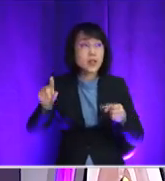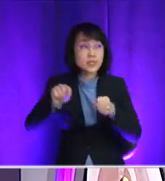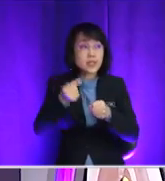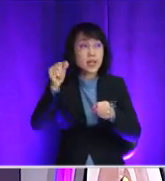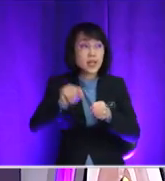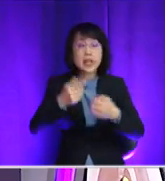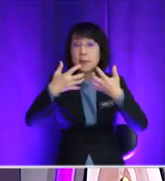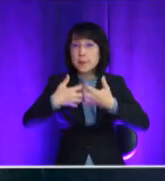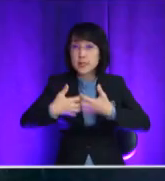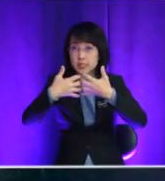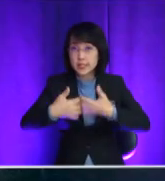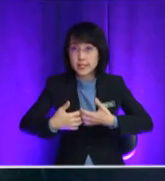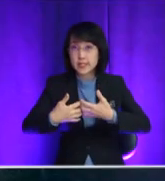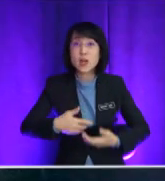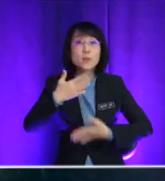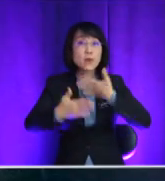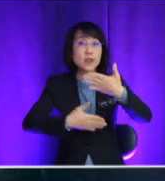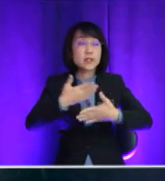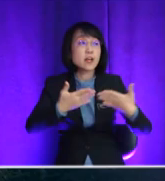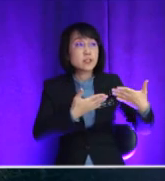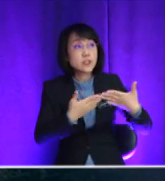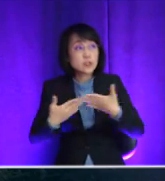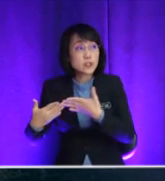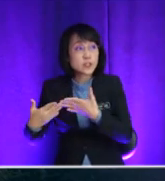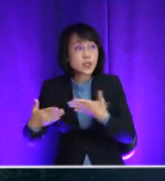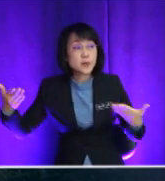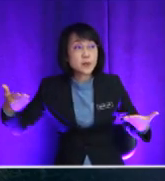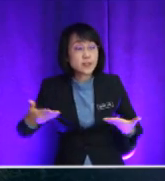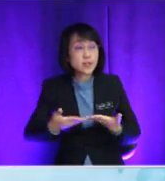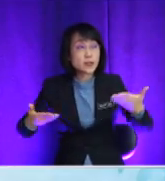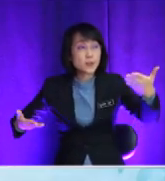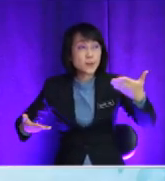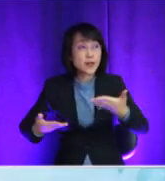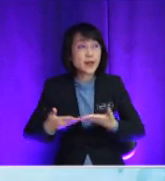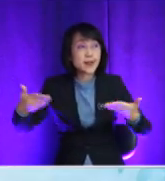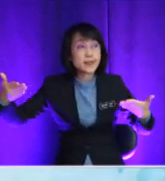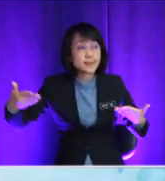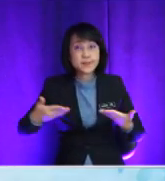proses yang seterusnya adalah milik kita cantumkan ini